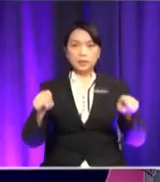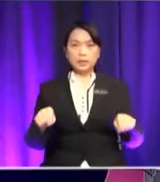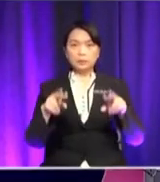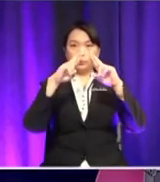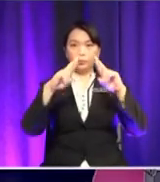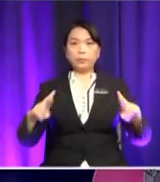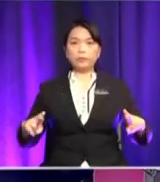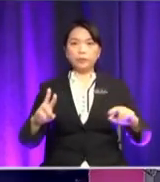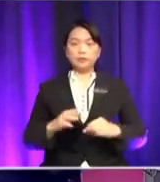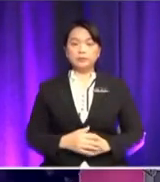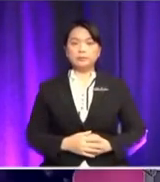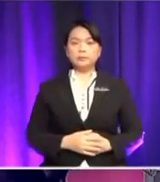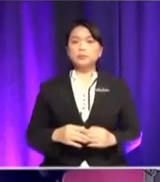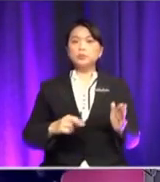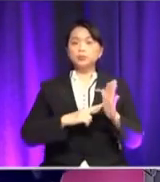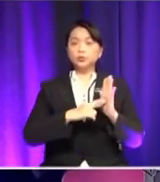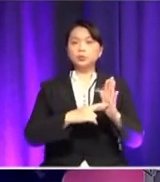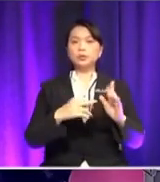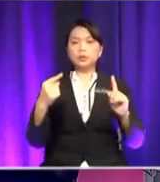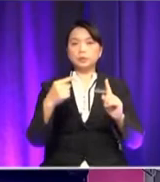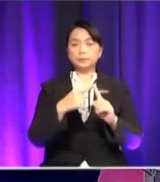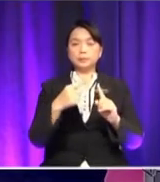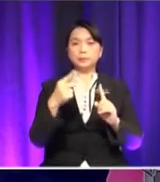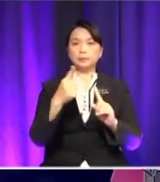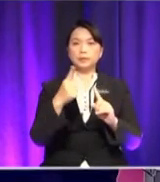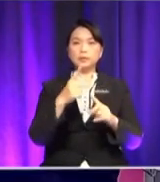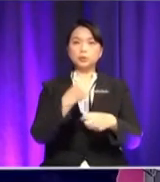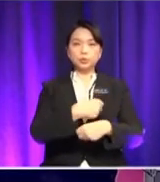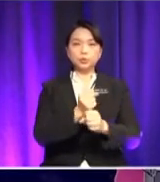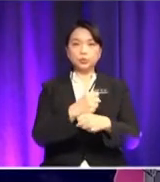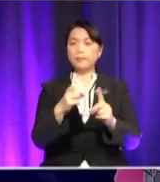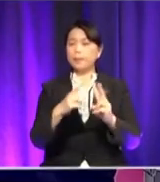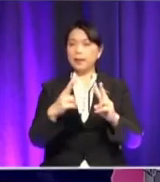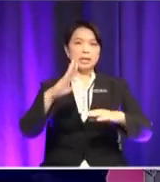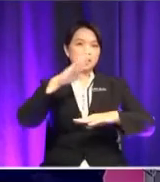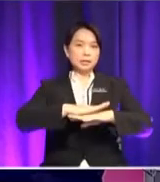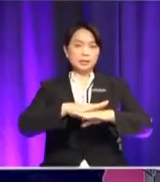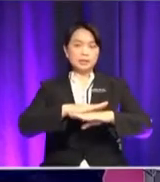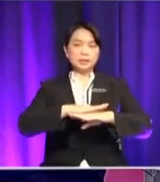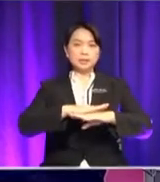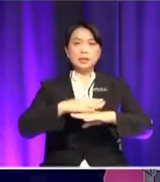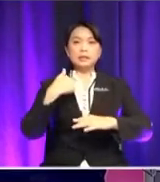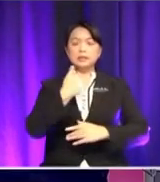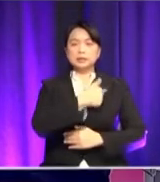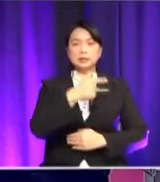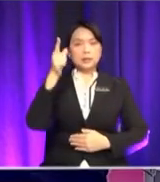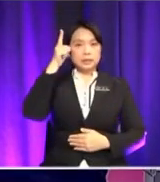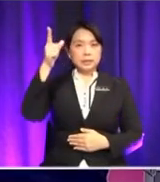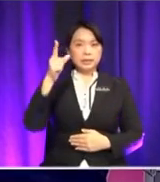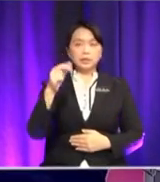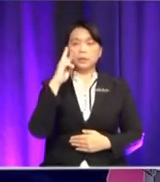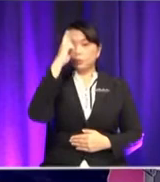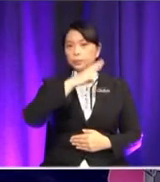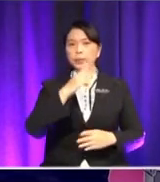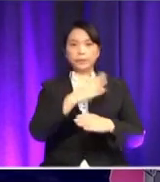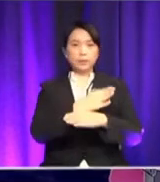bombongi merujuk kepada struktur yang teratas kali Dimana kita boleh lihat dia punya rupa